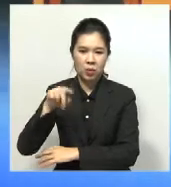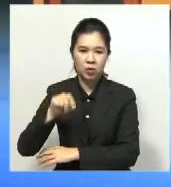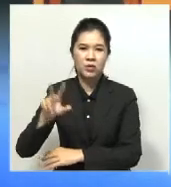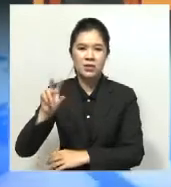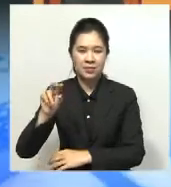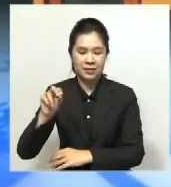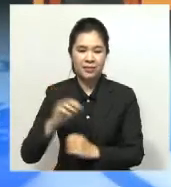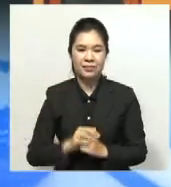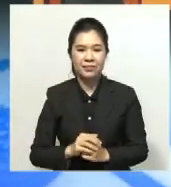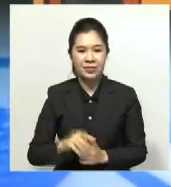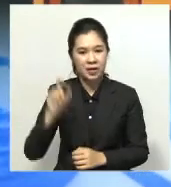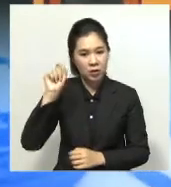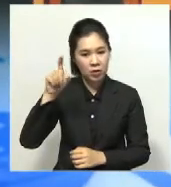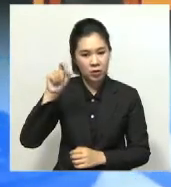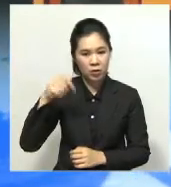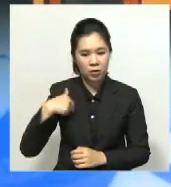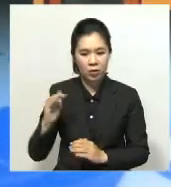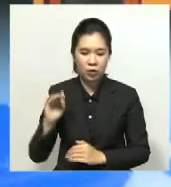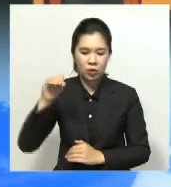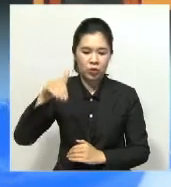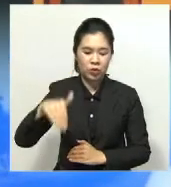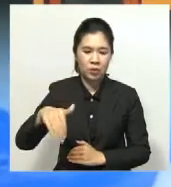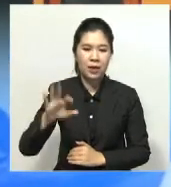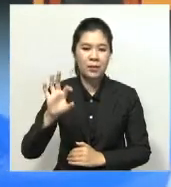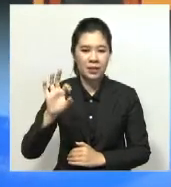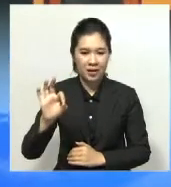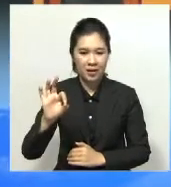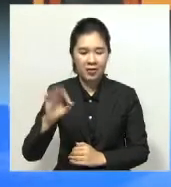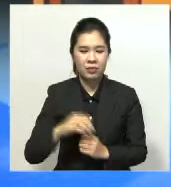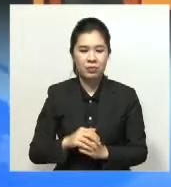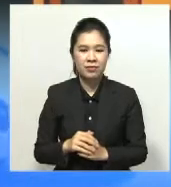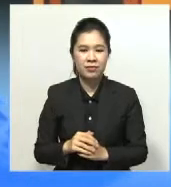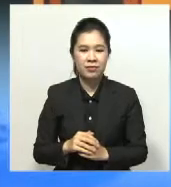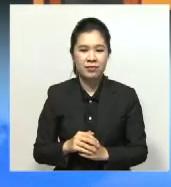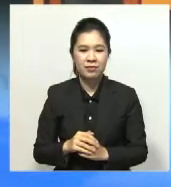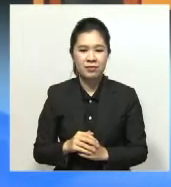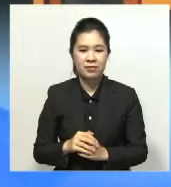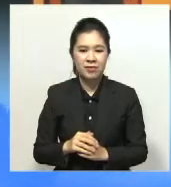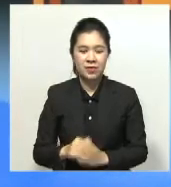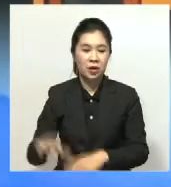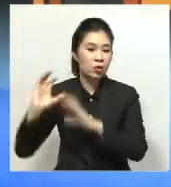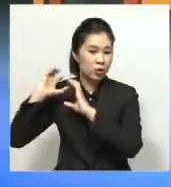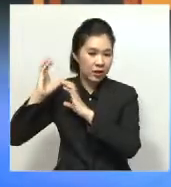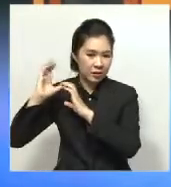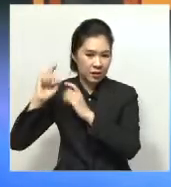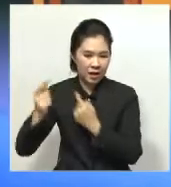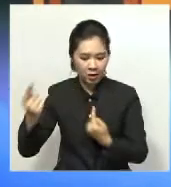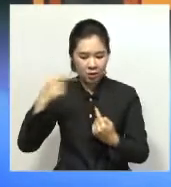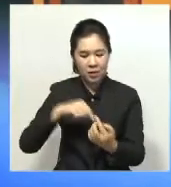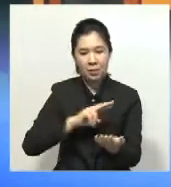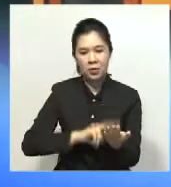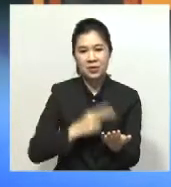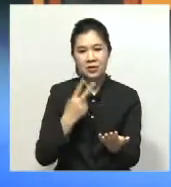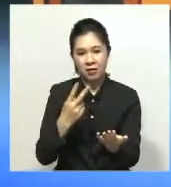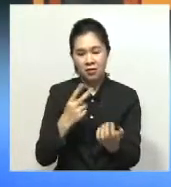ครึ่งนะคะขึ้นด่วนศรีนครินทร์ด่วนพระราม9แล้วก็ลงด่วนที่ถนนลาดพร้าวและมาที่หมอชิด2